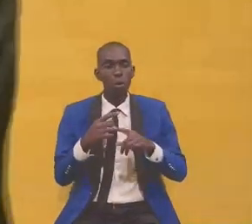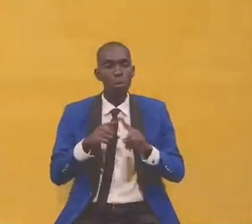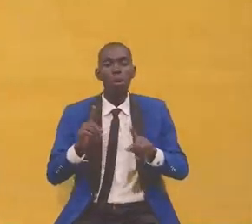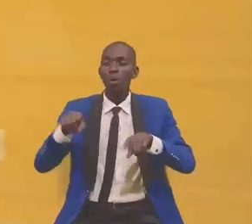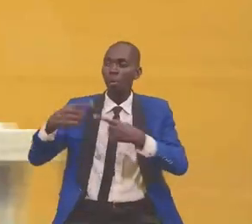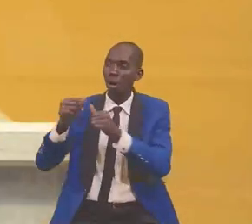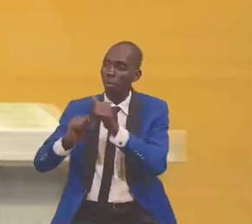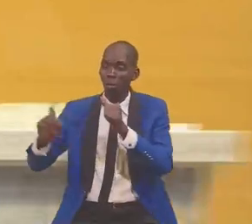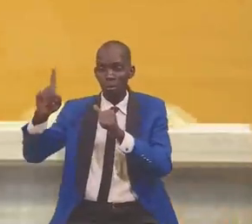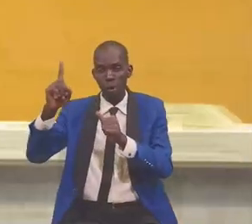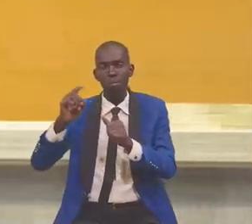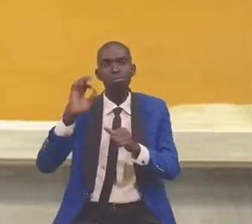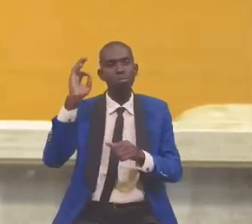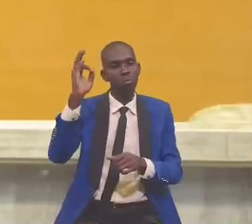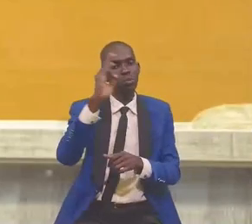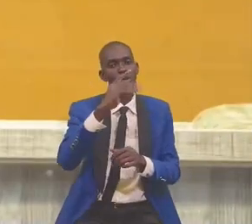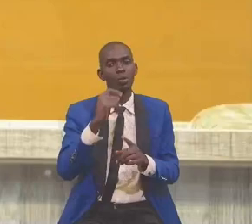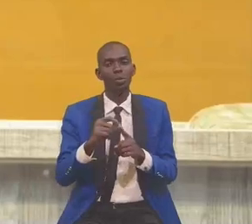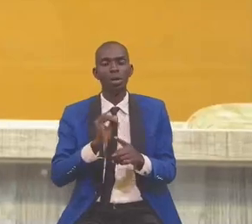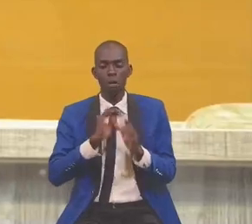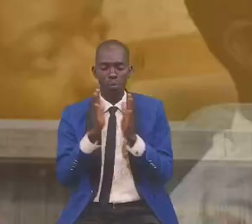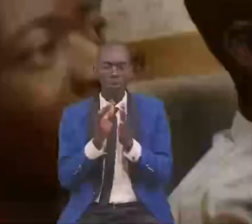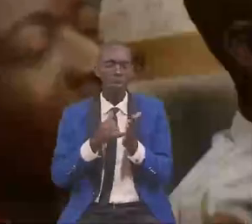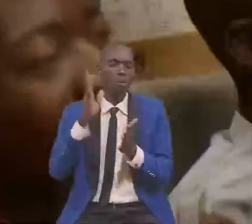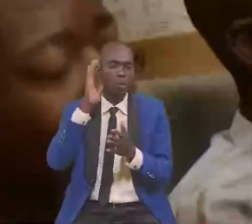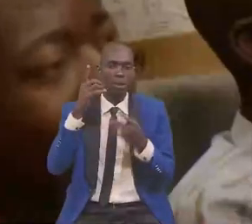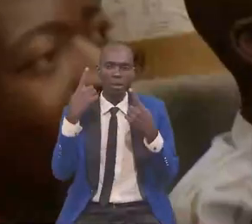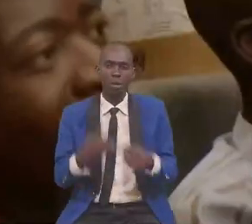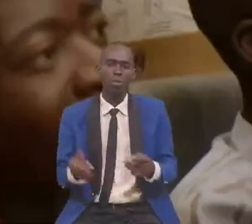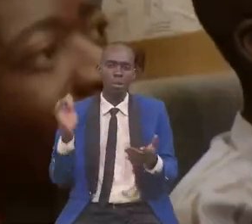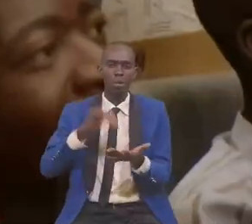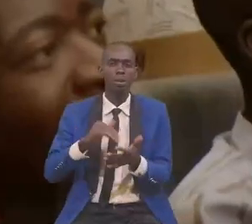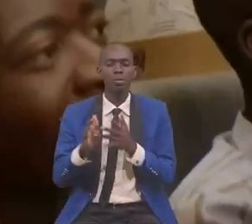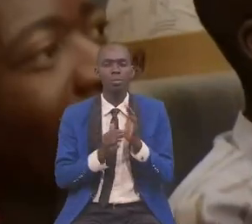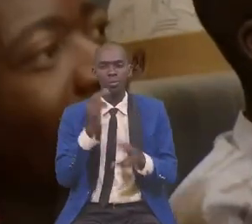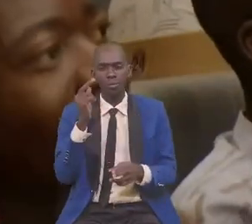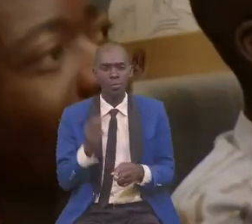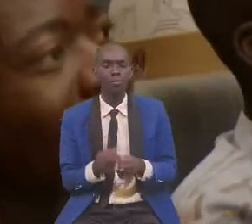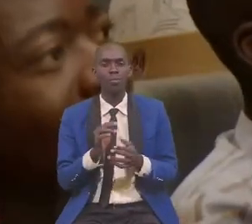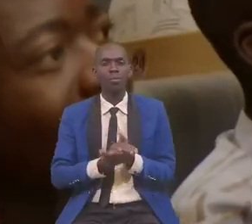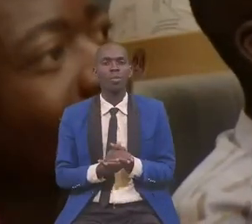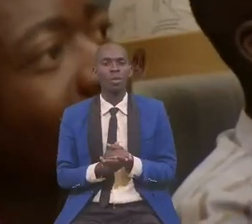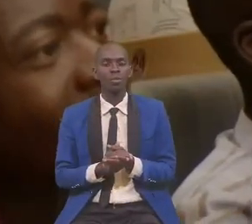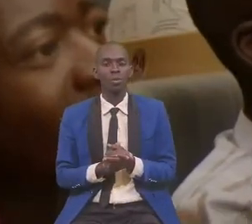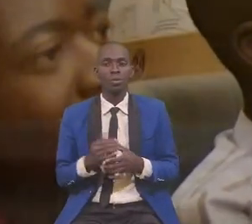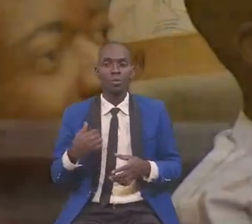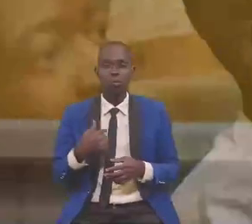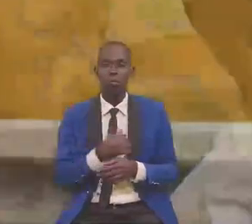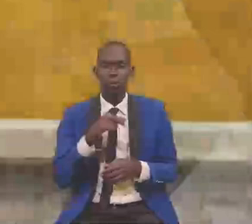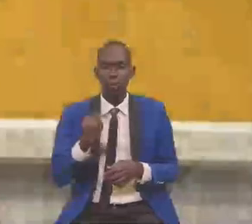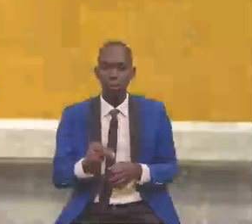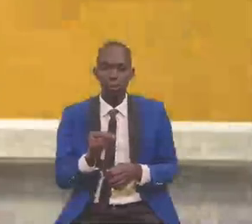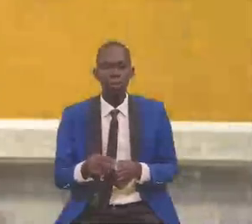Je prie que cela arrive encore. La consécration grandissante de ses ouvriers.